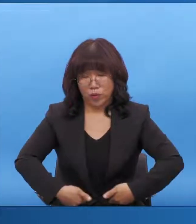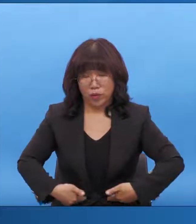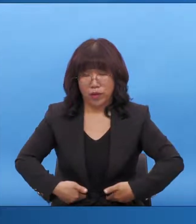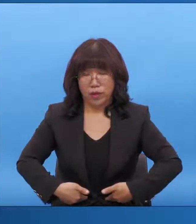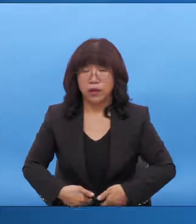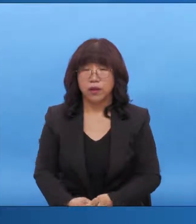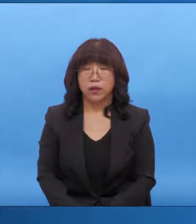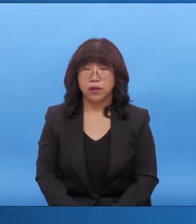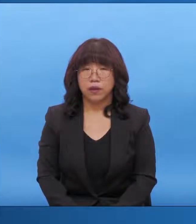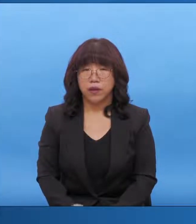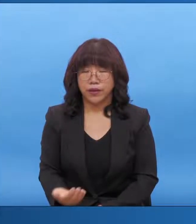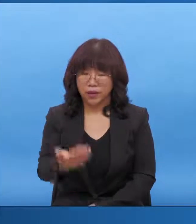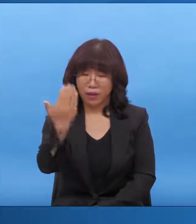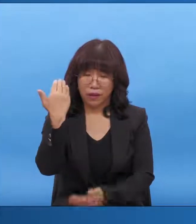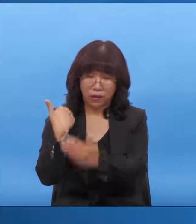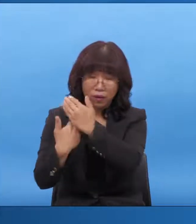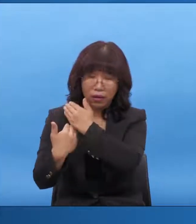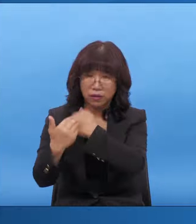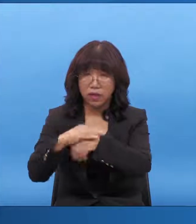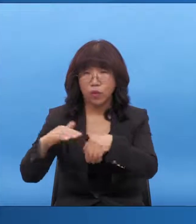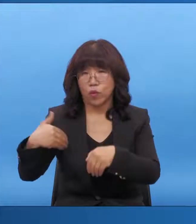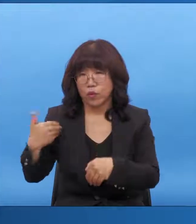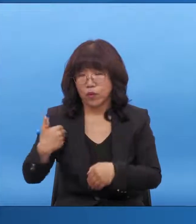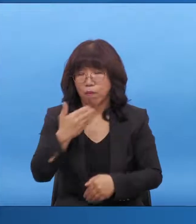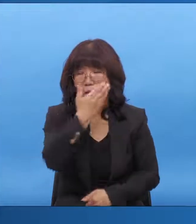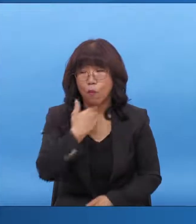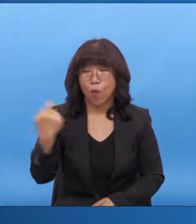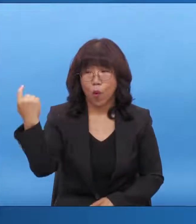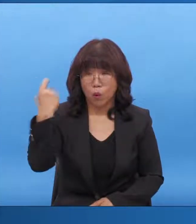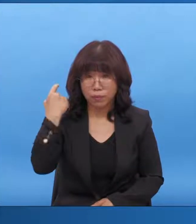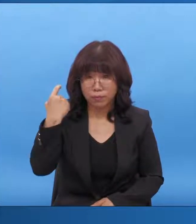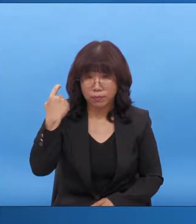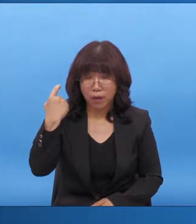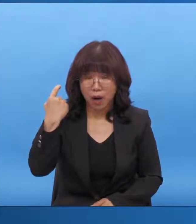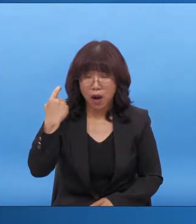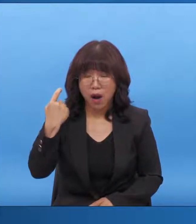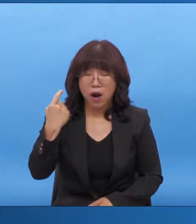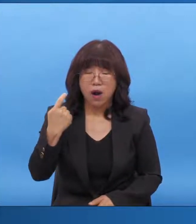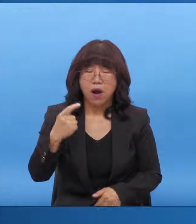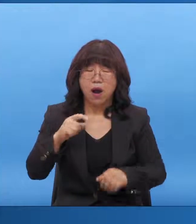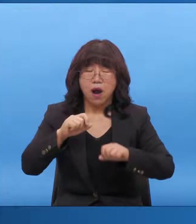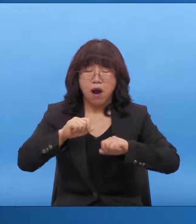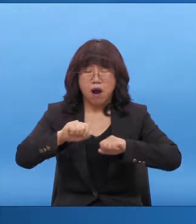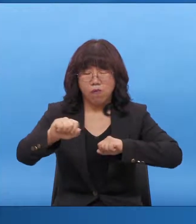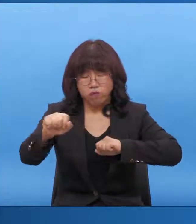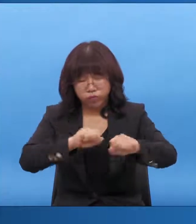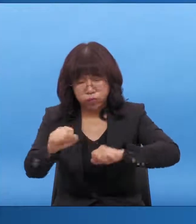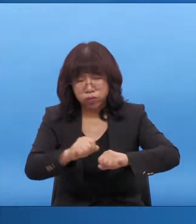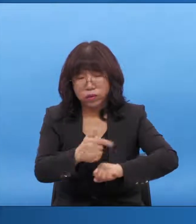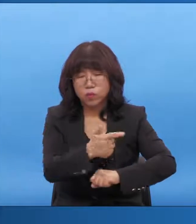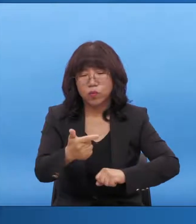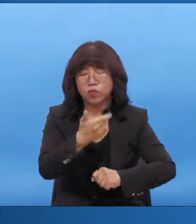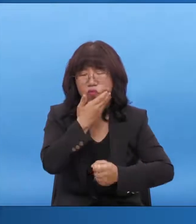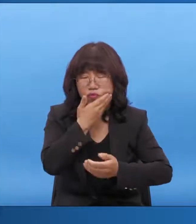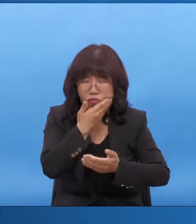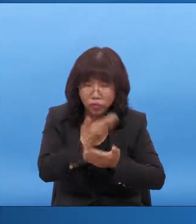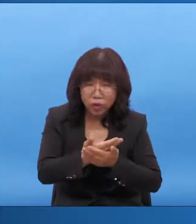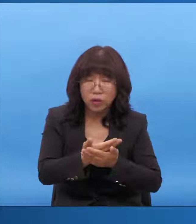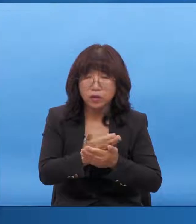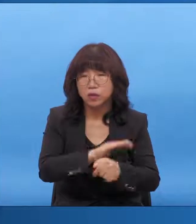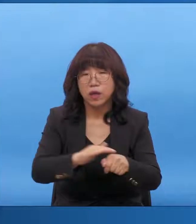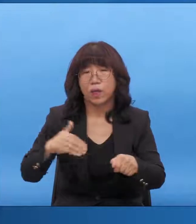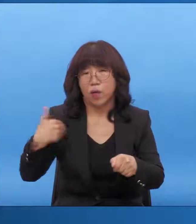record everything. 저는 복음 운동이 이렇게 큰 건지 복음 운동이 얼마만큼 대단한 건지 알 수가 없잖아요. For me, when I was younger, I didn't